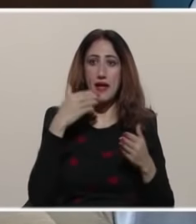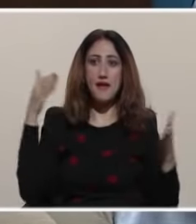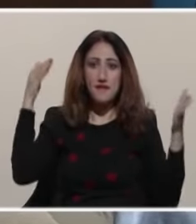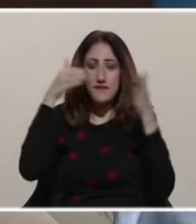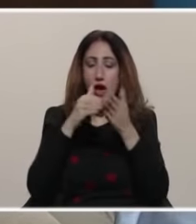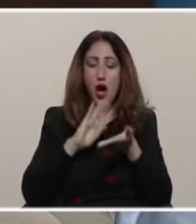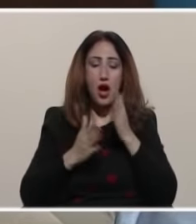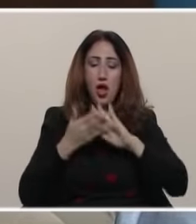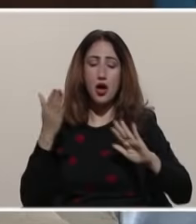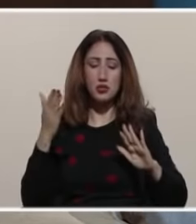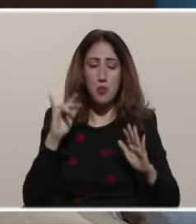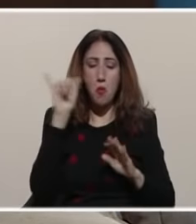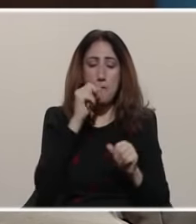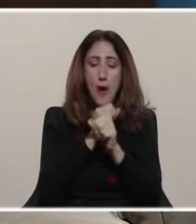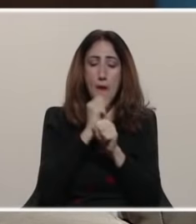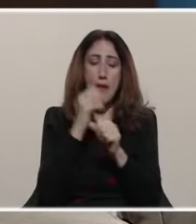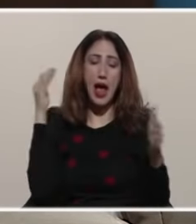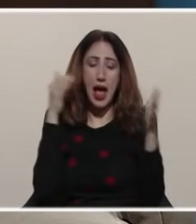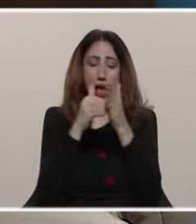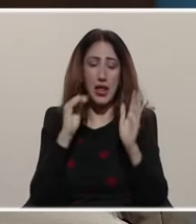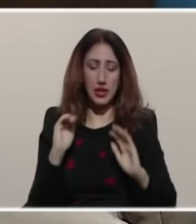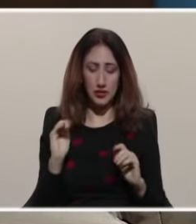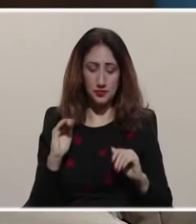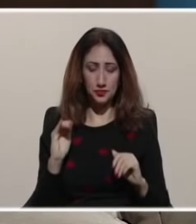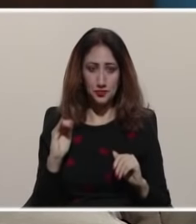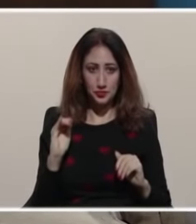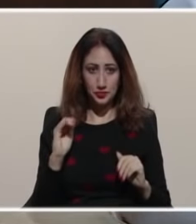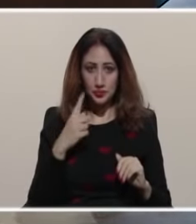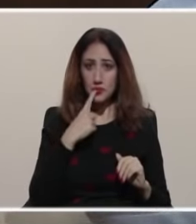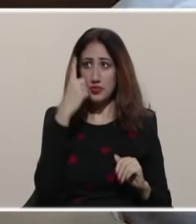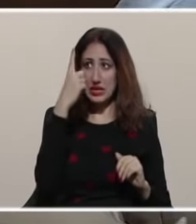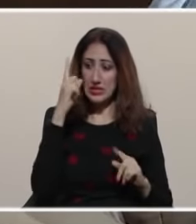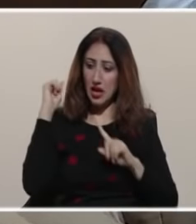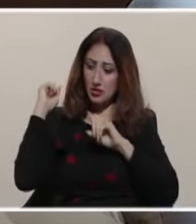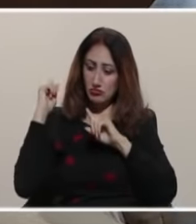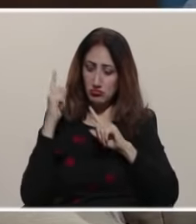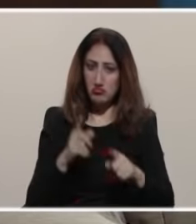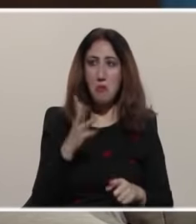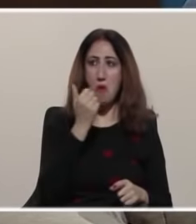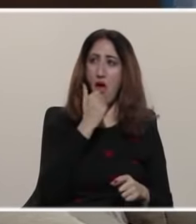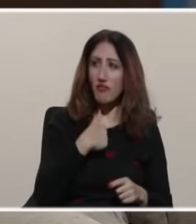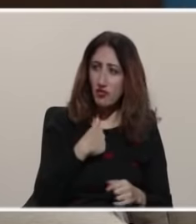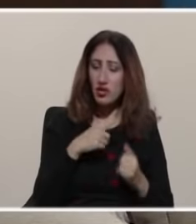أنه الأعمال بالخواتيم. يعني تخيل حضرتك كأنه أنا طول السنة ممكن أكون مقصر